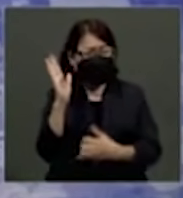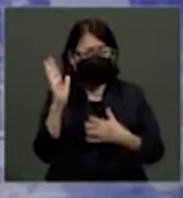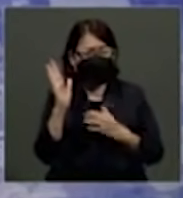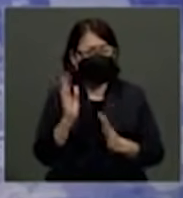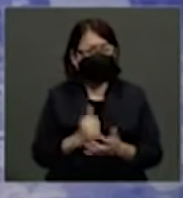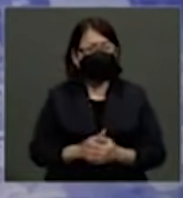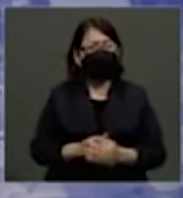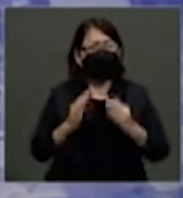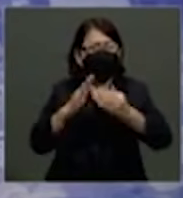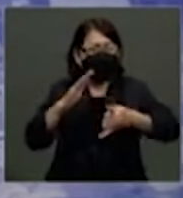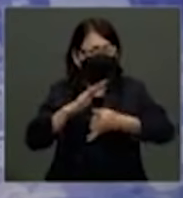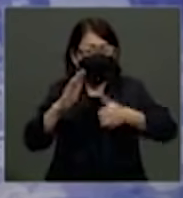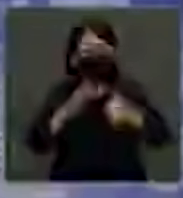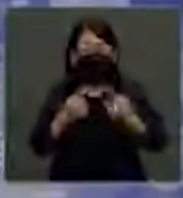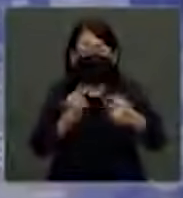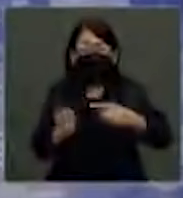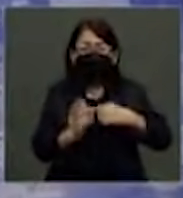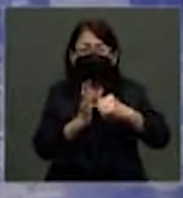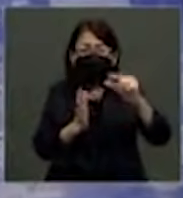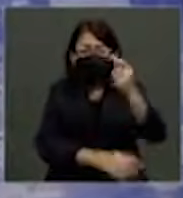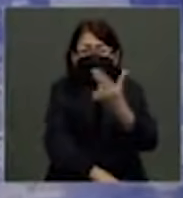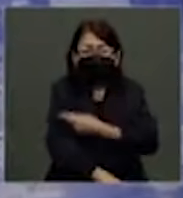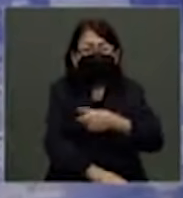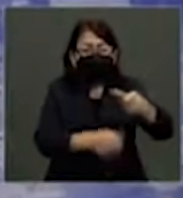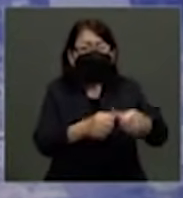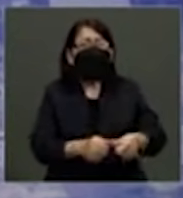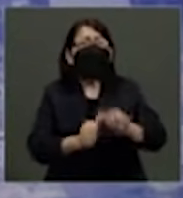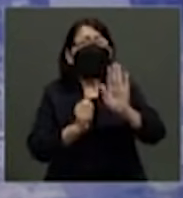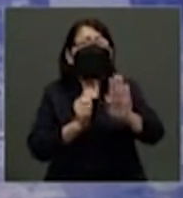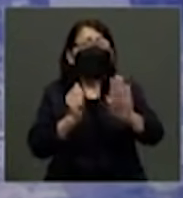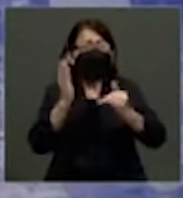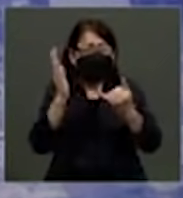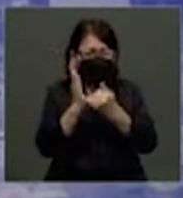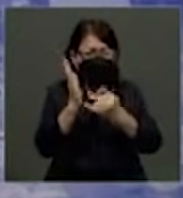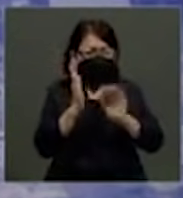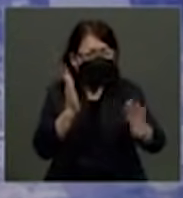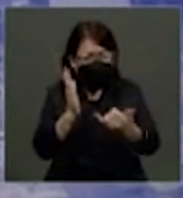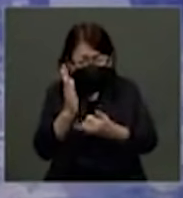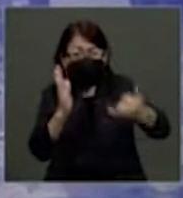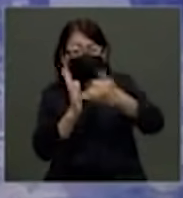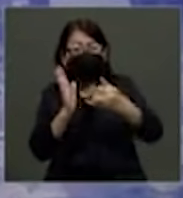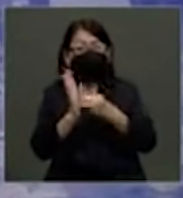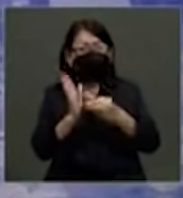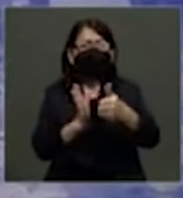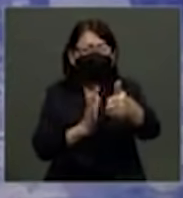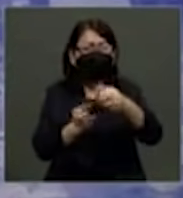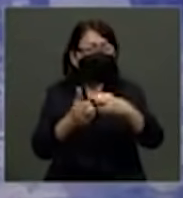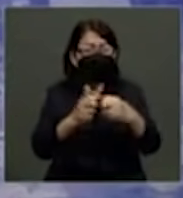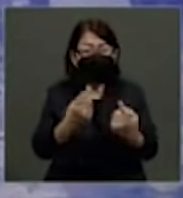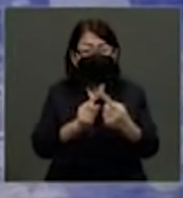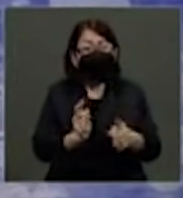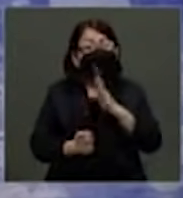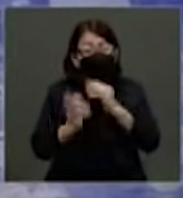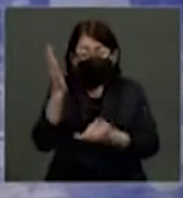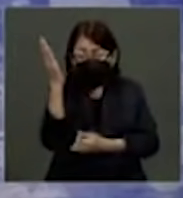ของ4จังหวัดชายแดนใต้เนี่ยออกไปข้างนอกครับงั้นถ้าเขาจะฉีดวัคซีนก็คงจะเกิดขึ้นภาย